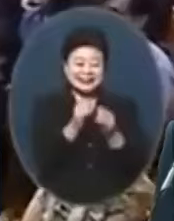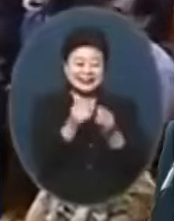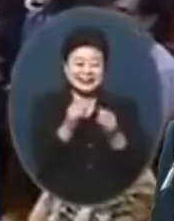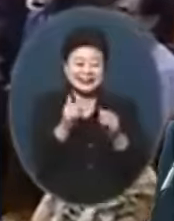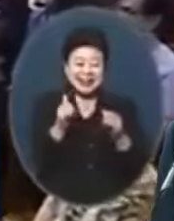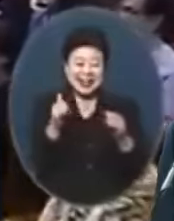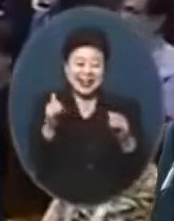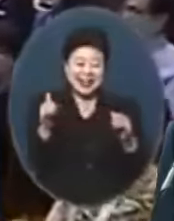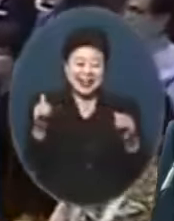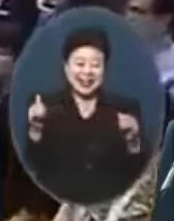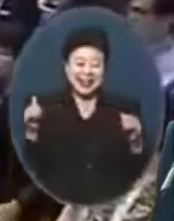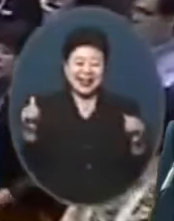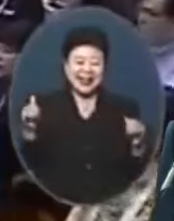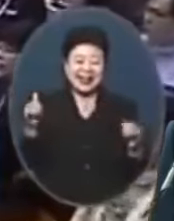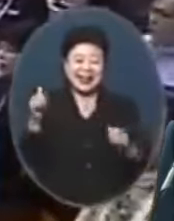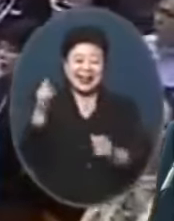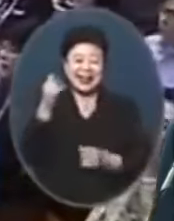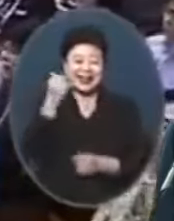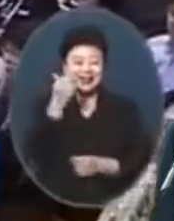사랑하는 자.